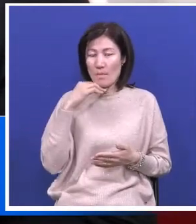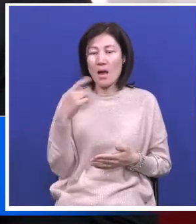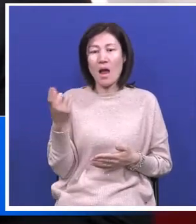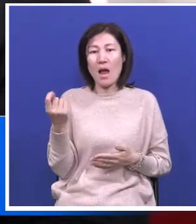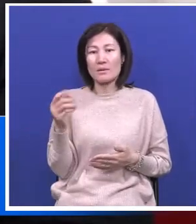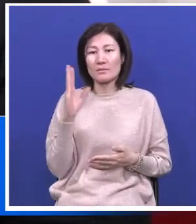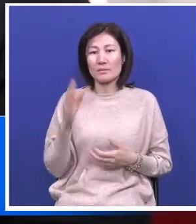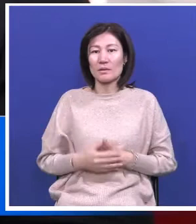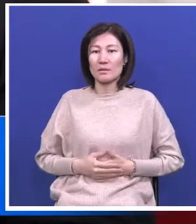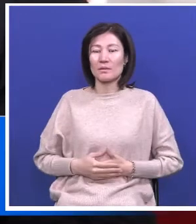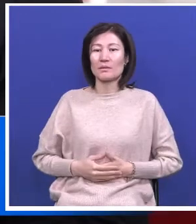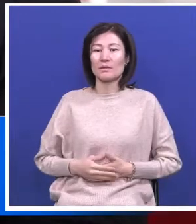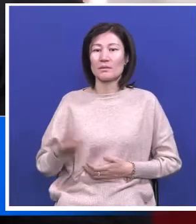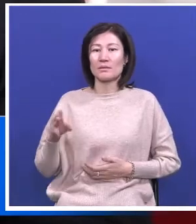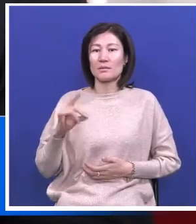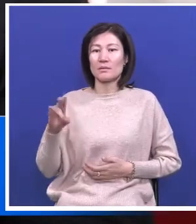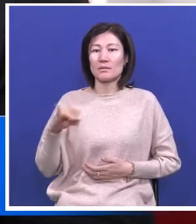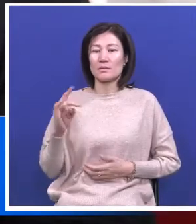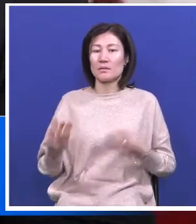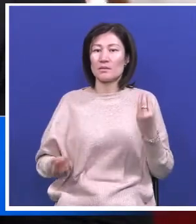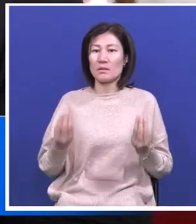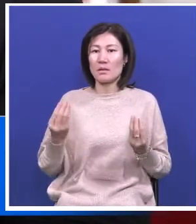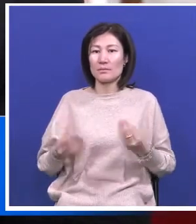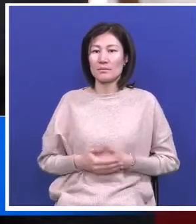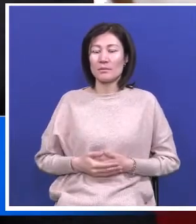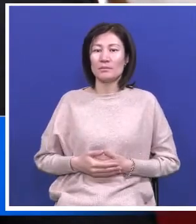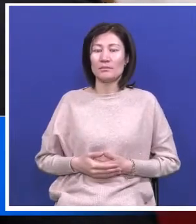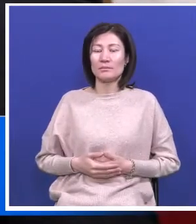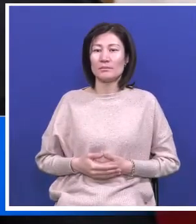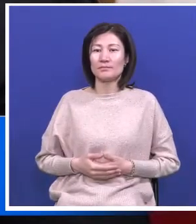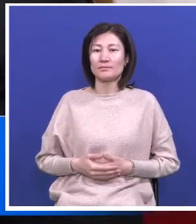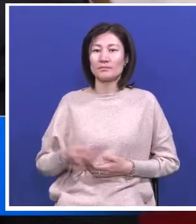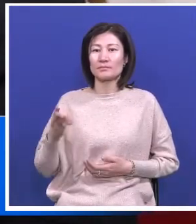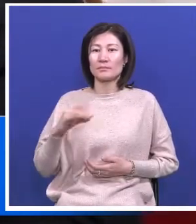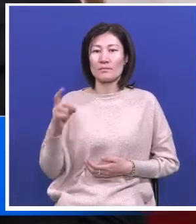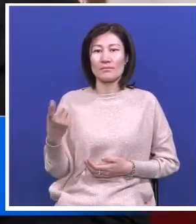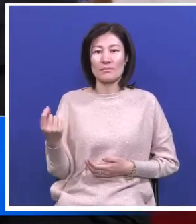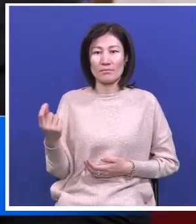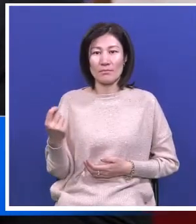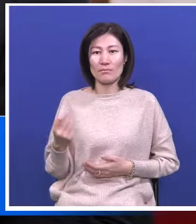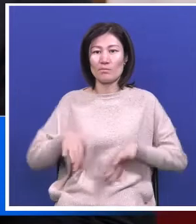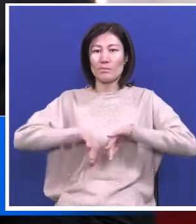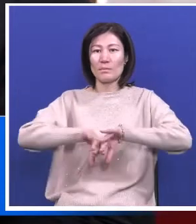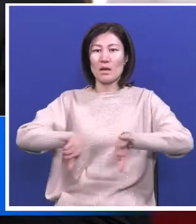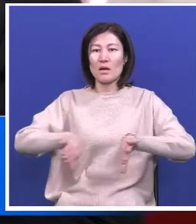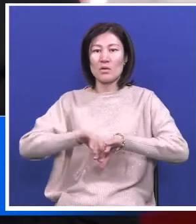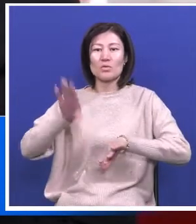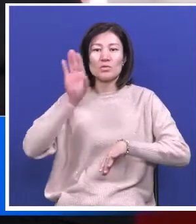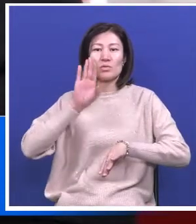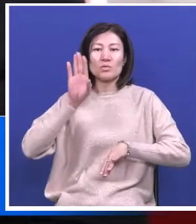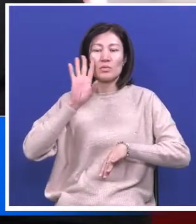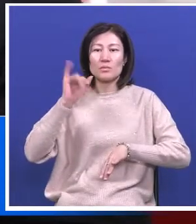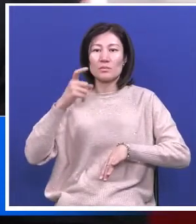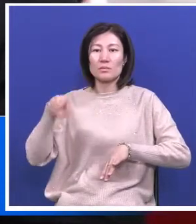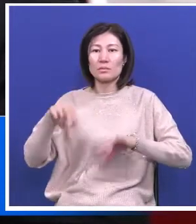ол шығын жағдайында бар, ойын спорттарларына сәл көбіректе болады, шығындар аздау, мысалы, бассейндерлерге, яғни ол жерде